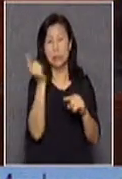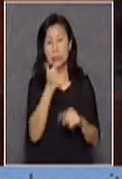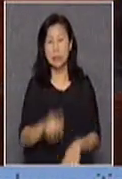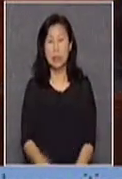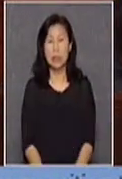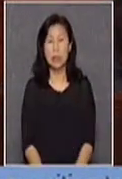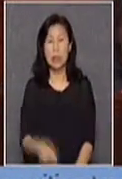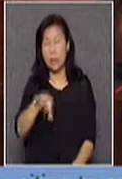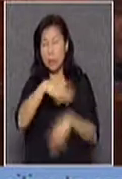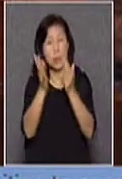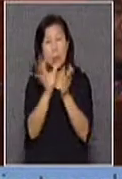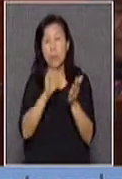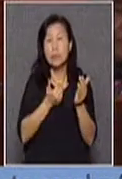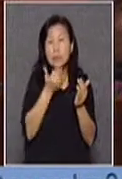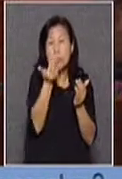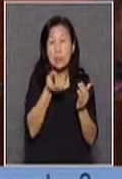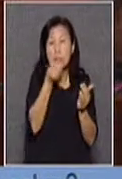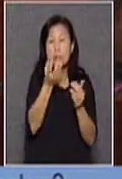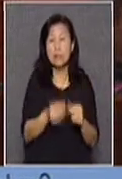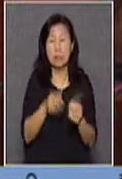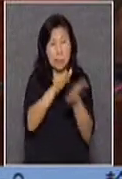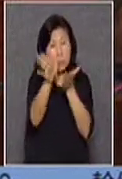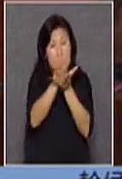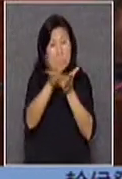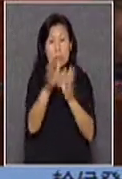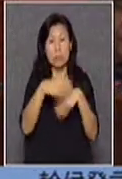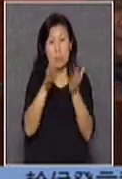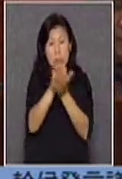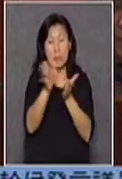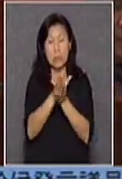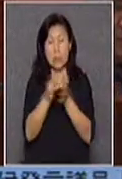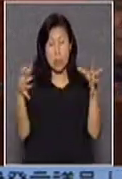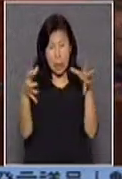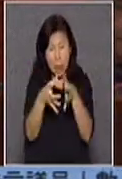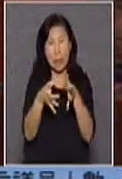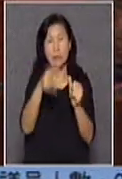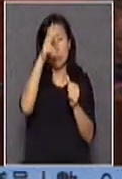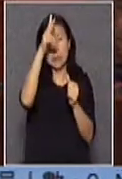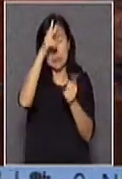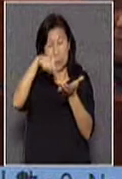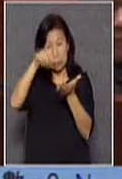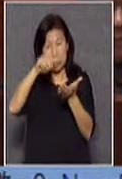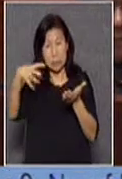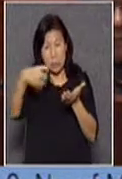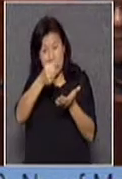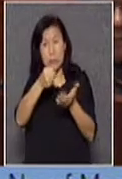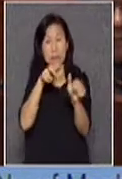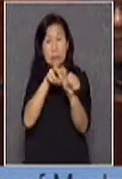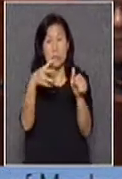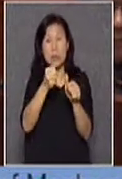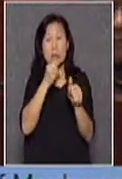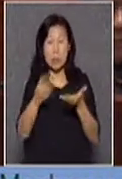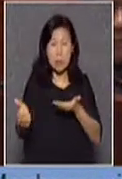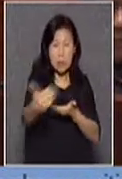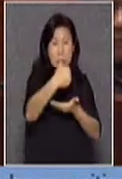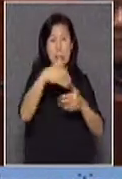時都冇提出話以為。你既然取消了我這個集體官批的管理權，那你不如將我納回入去